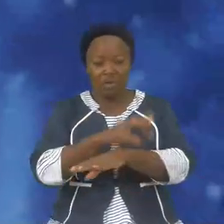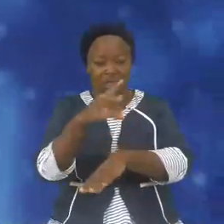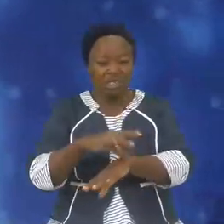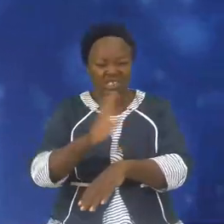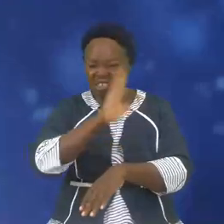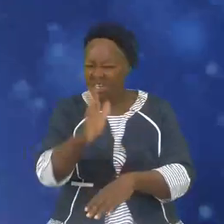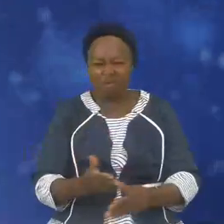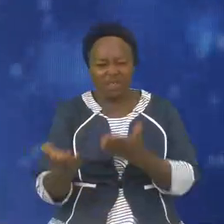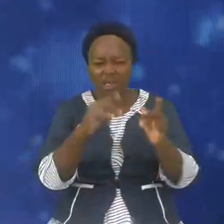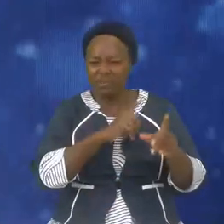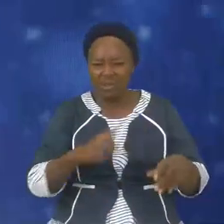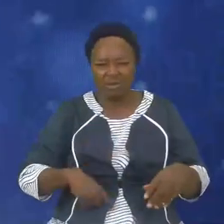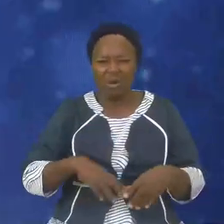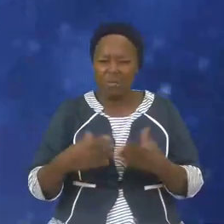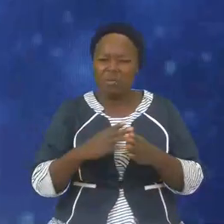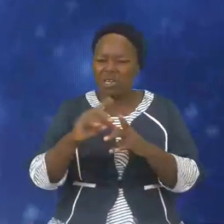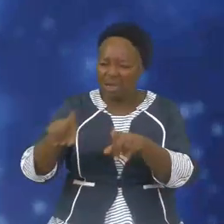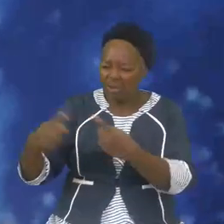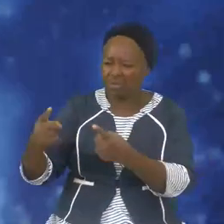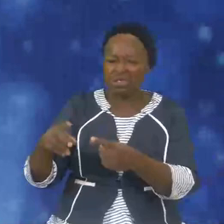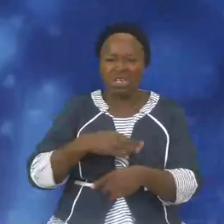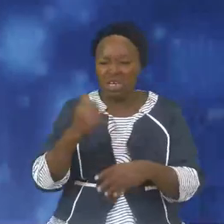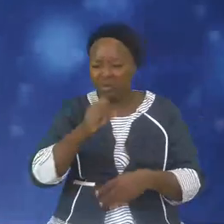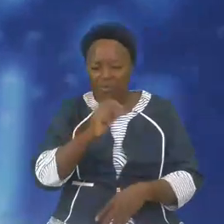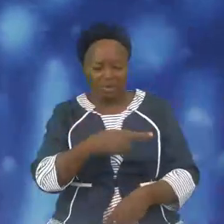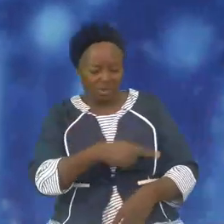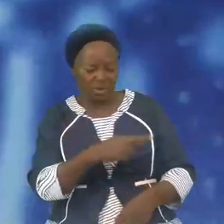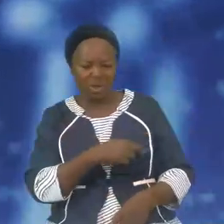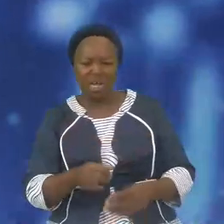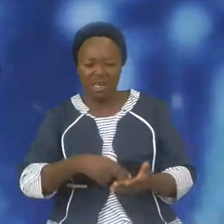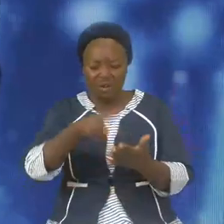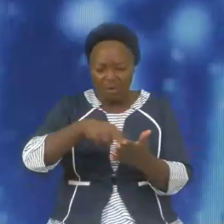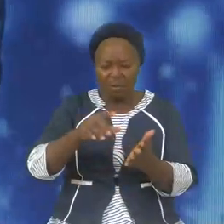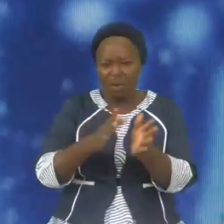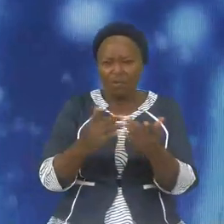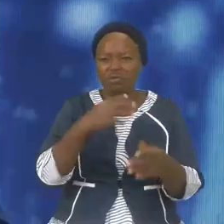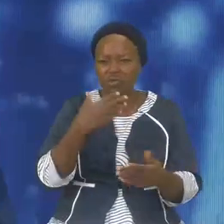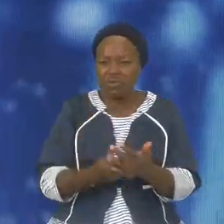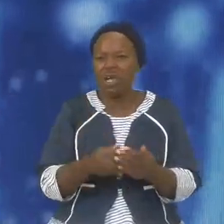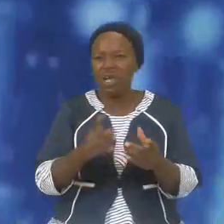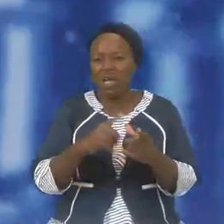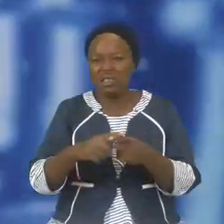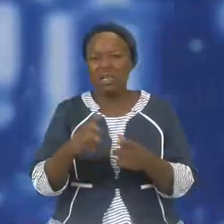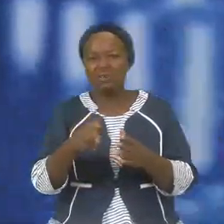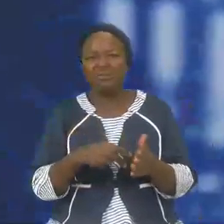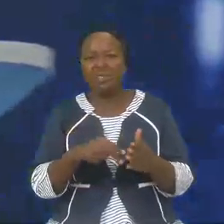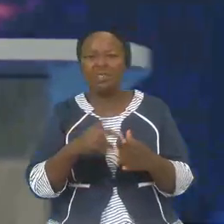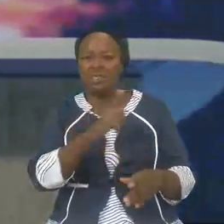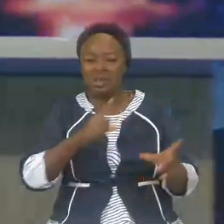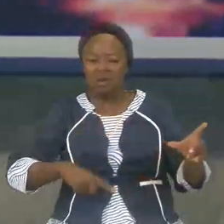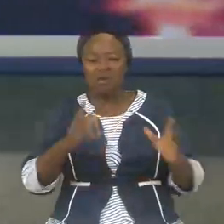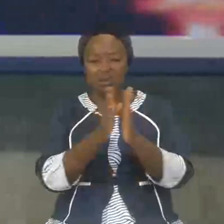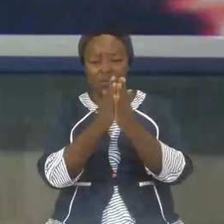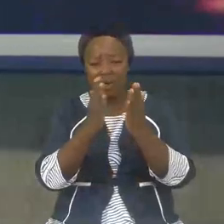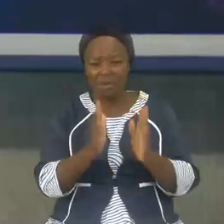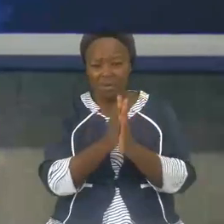vie. Peut-être ils étaient religieux. Peut-être ils peuvent citer Psaume 23. Peut-être ils peuvent lire Matthieu 6,